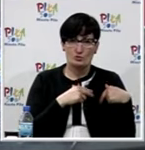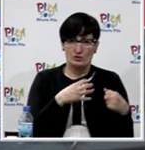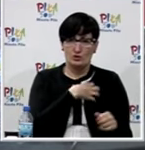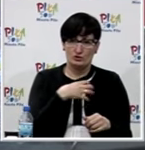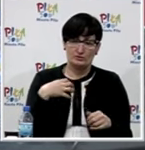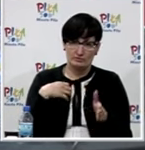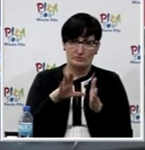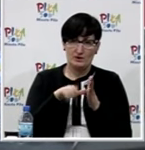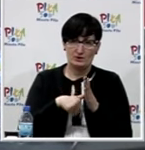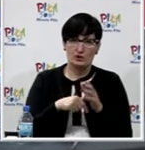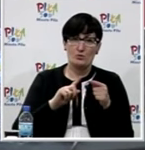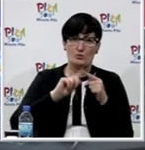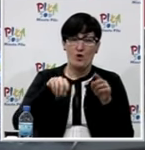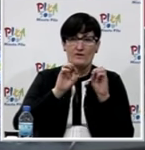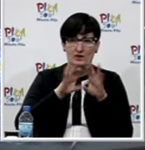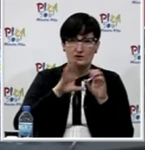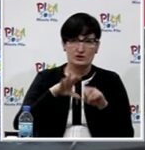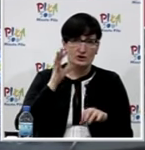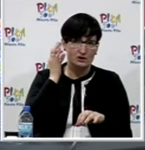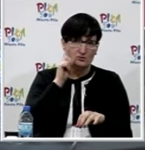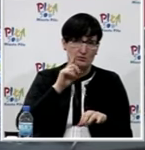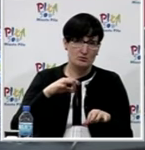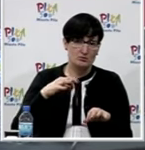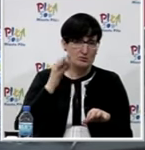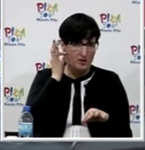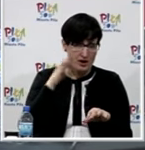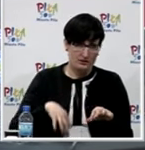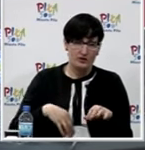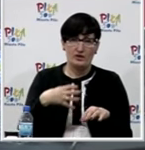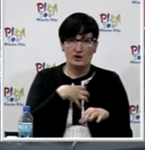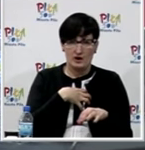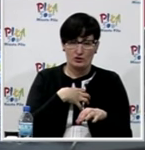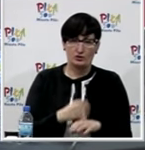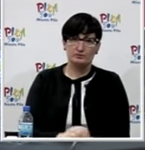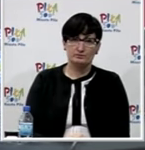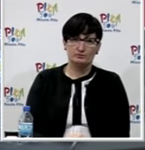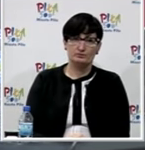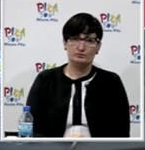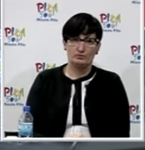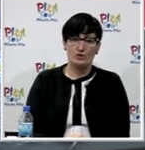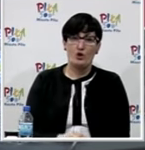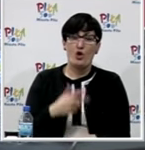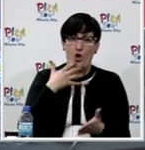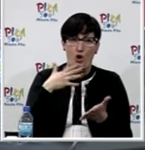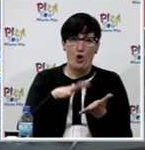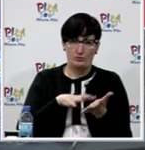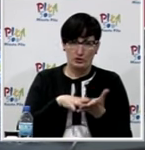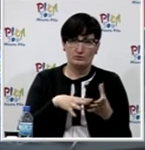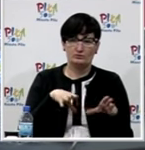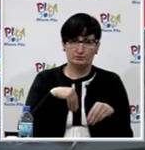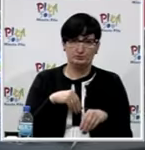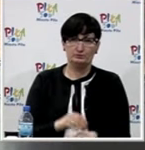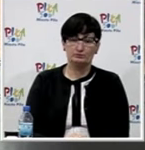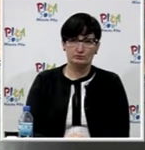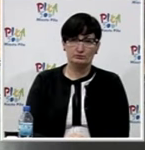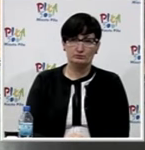Miejskiej po wyjaśnieniach Pani Dyrektor, szczególnie dotyczących w związku z planem miejscowym, zaopiniowała ten projekt jednogłośnie pozytywnie. Dziękuję